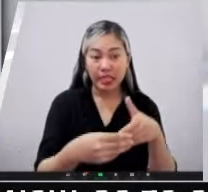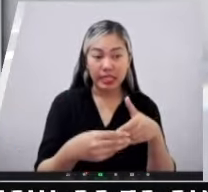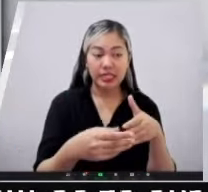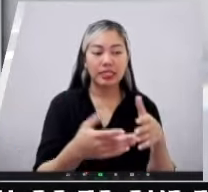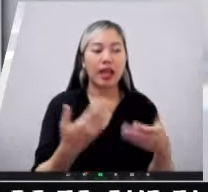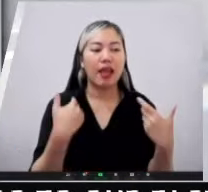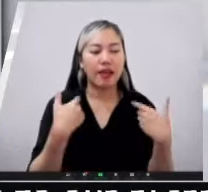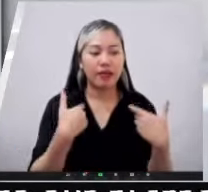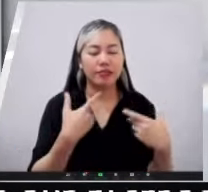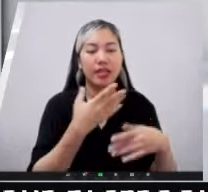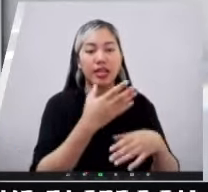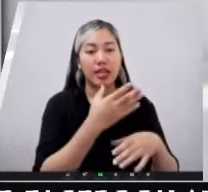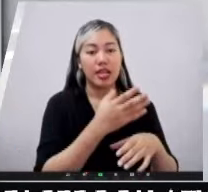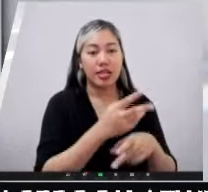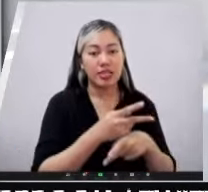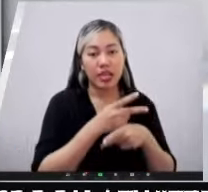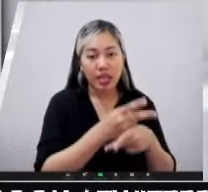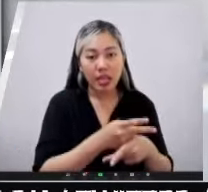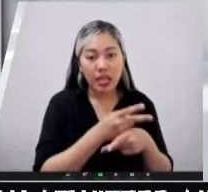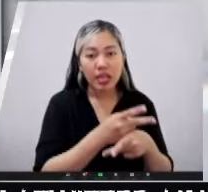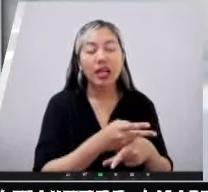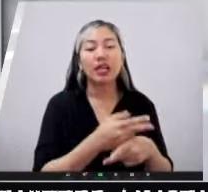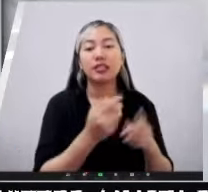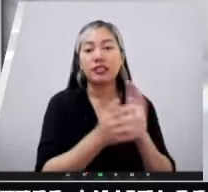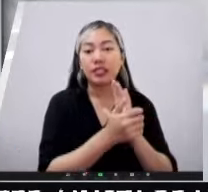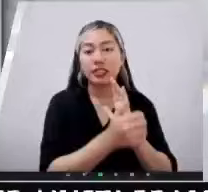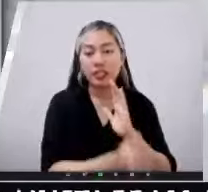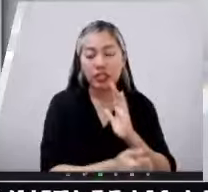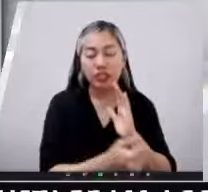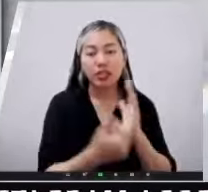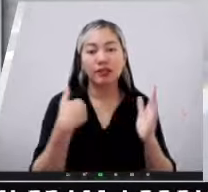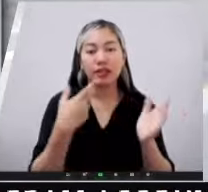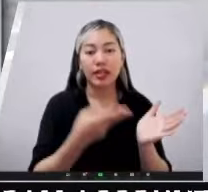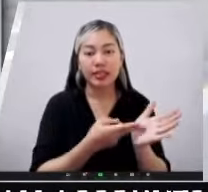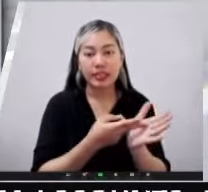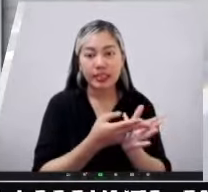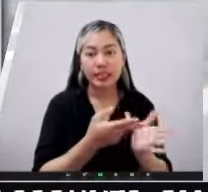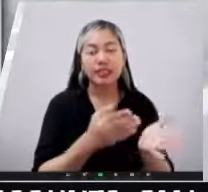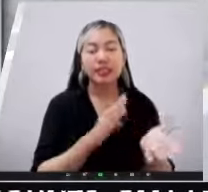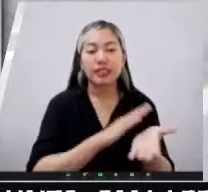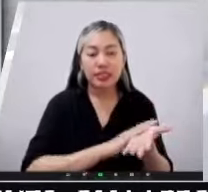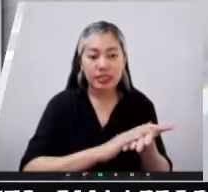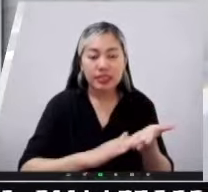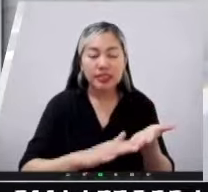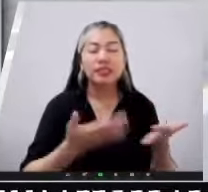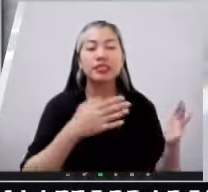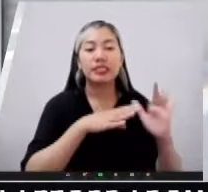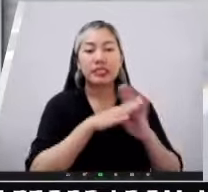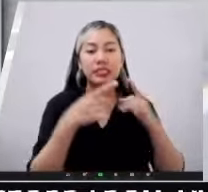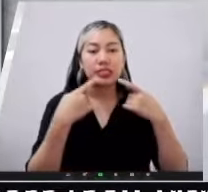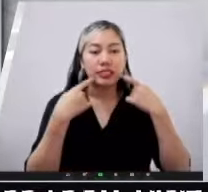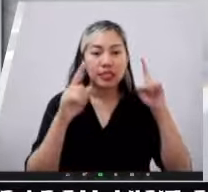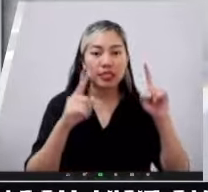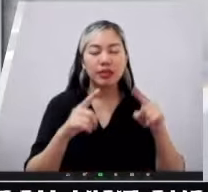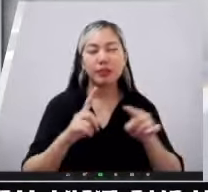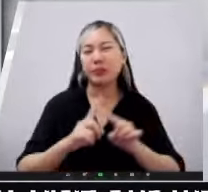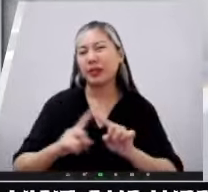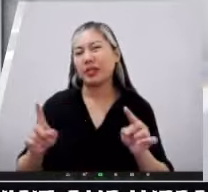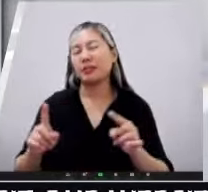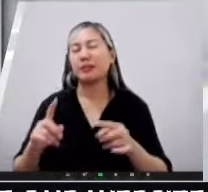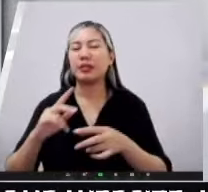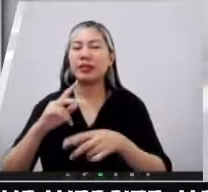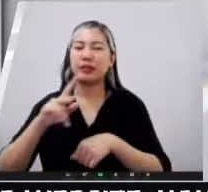at kakayanan para itaguyod ang malinis na pamahalaan at pag-unlad pinamumunuan umano ngayon ng mga